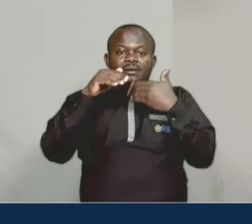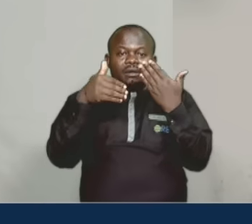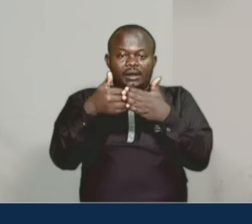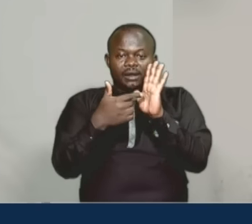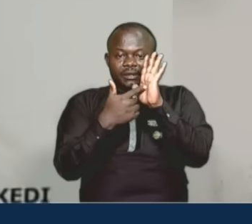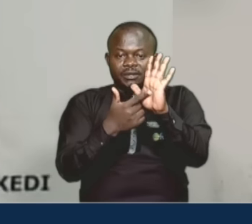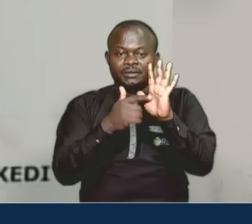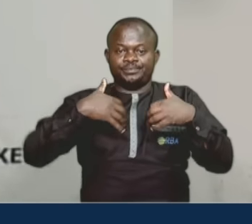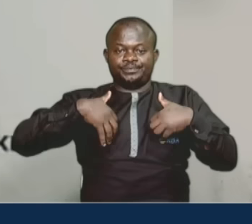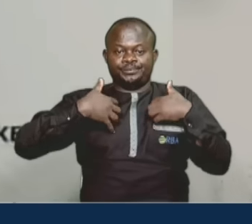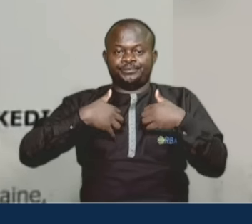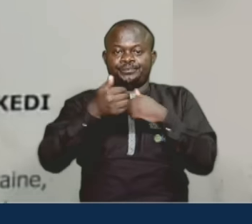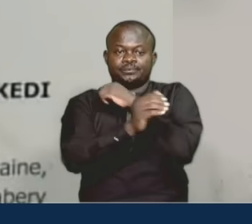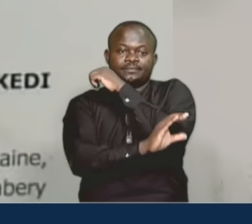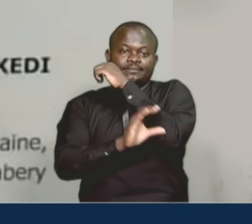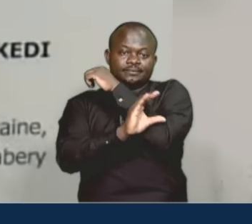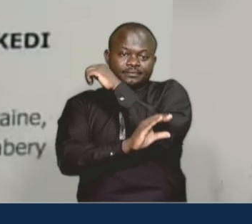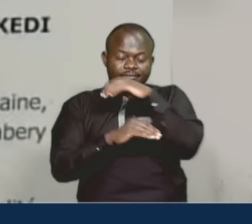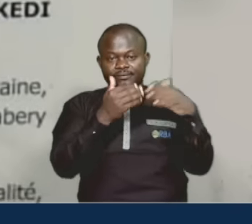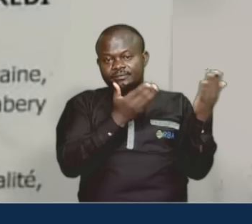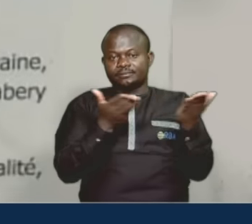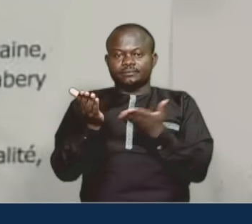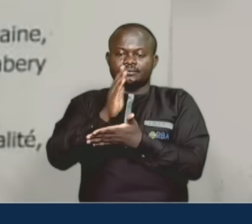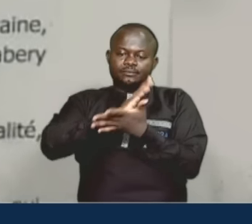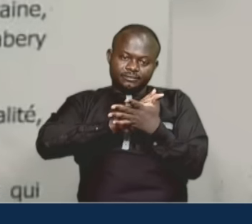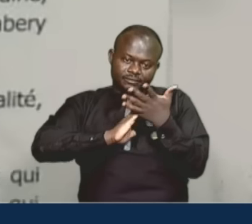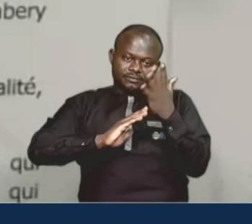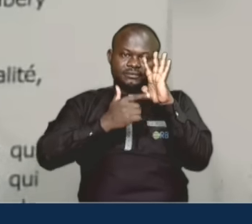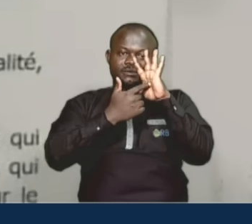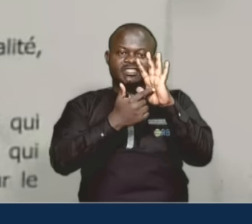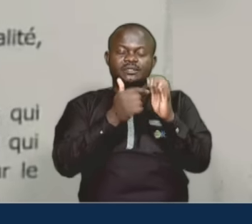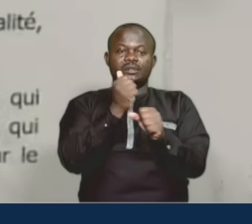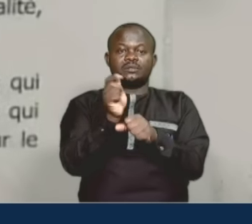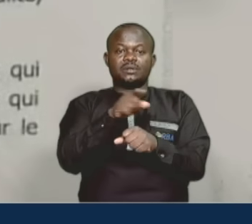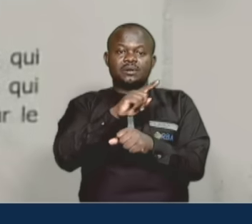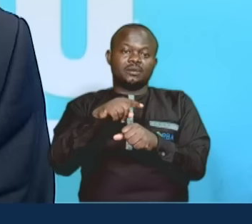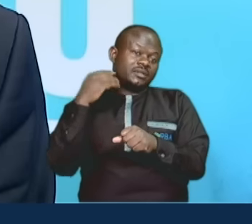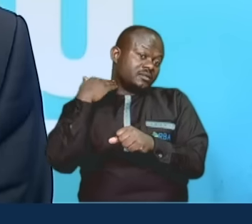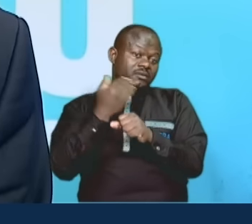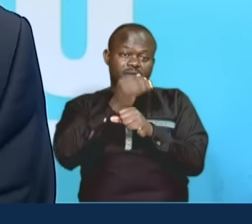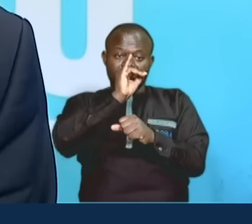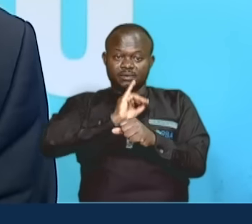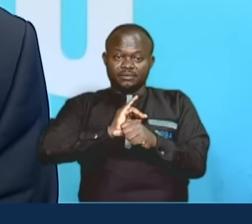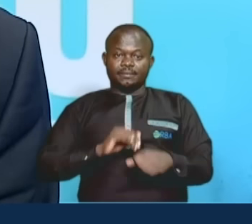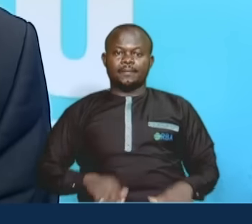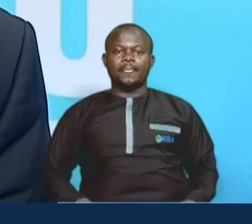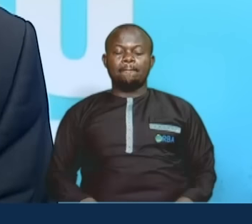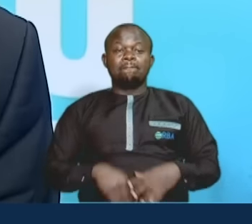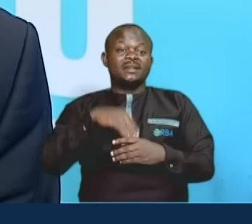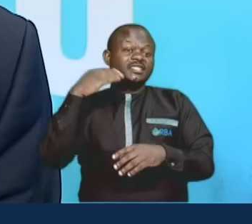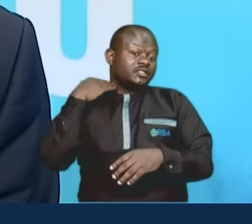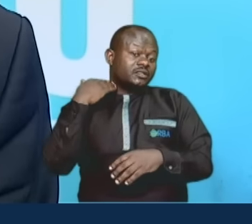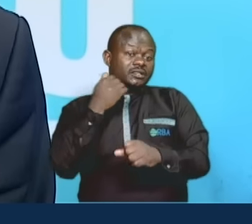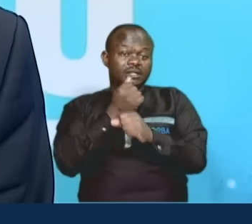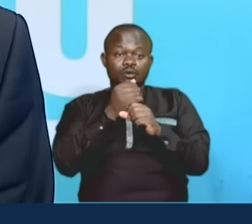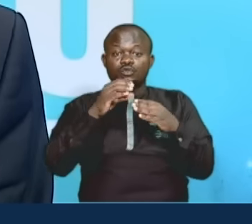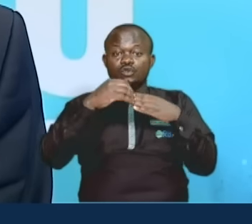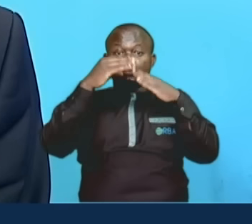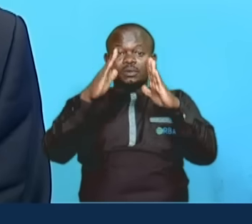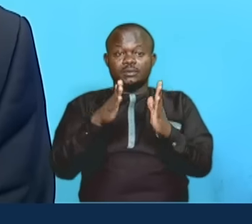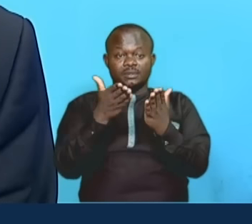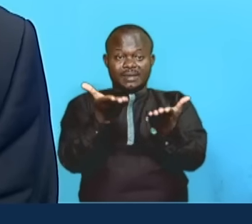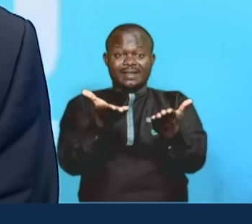agaragaza ubushake bw'iki gihugu mu kwakira bamwe mu bahamijwe ibyaha bya Jenoside yakorewe Abatutsi. Jenoside yakozwe n'ubutegetsi bwariho.